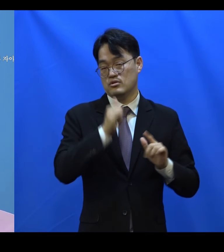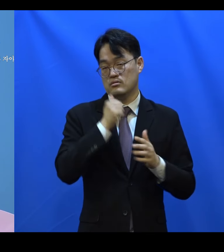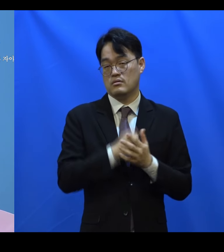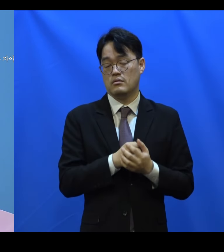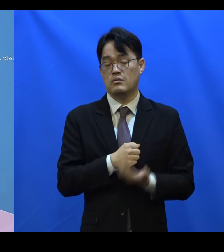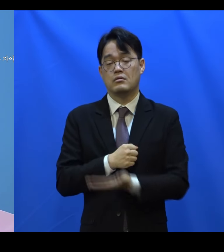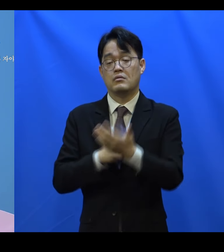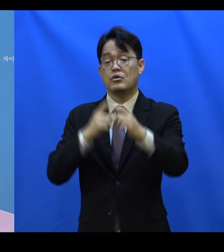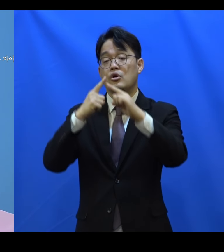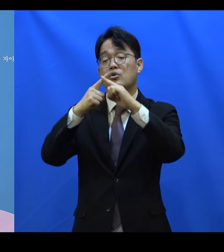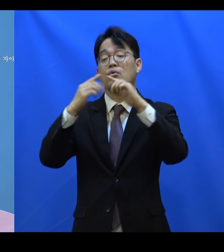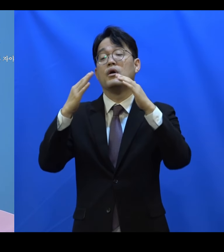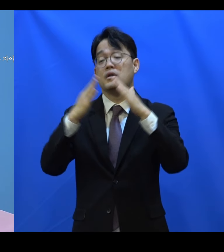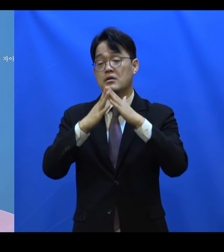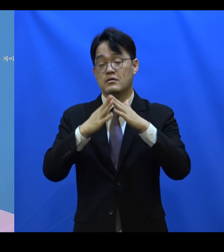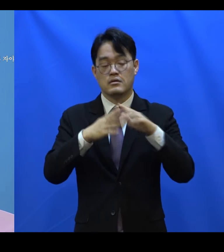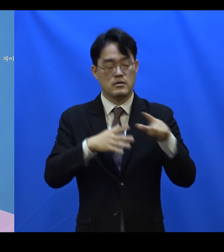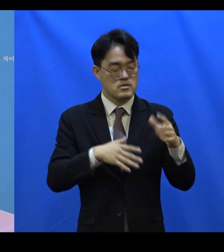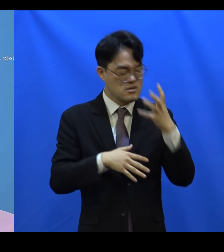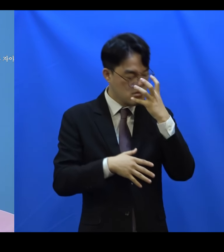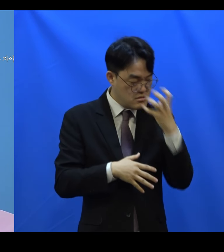교회는 잔치집이어야 돼요.